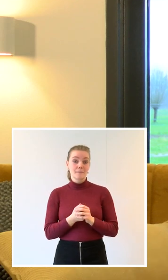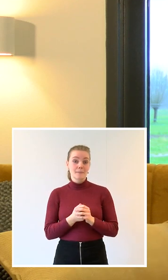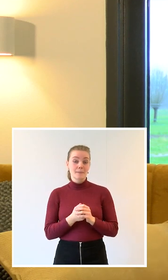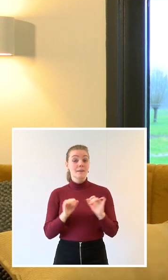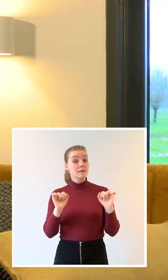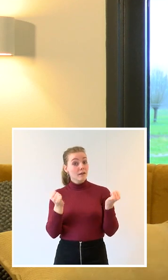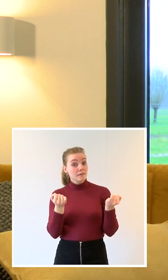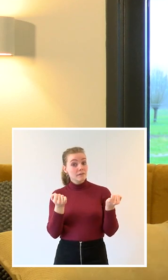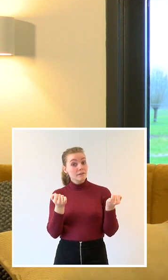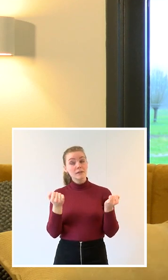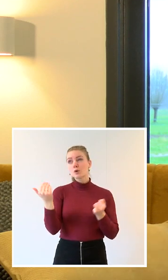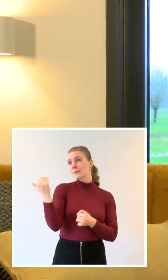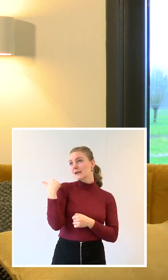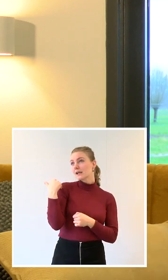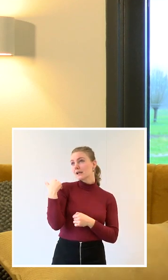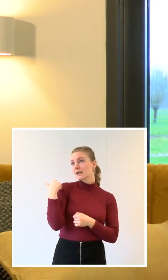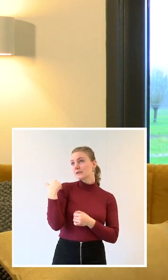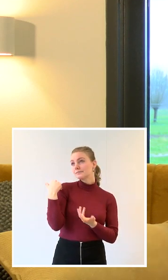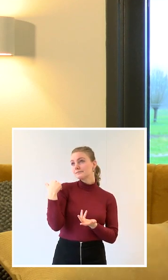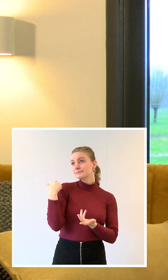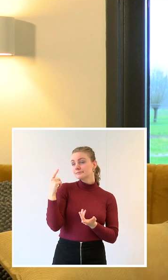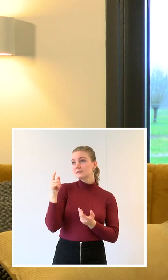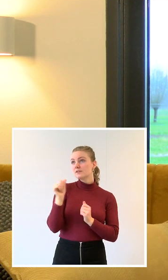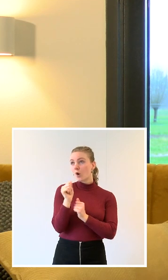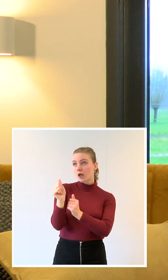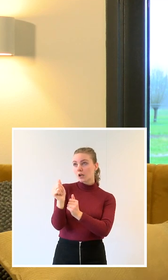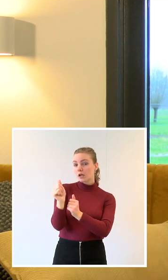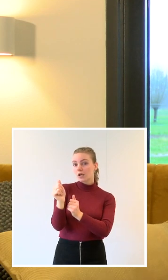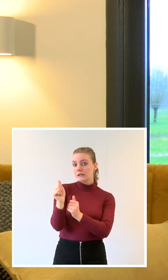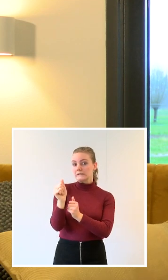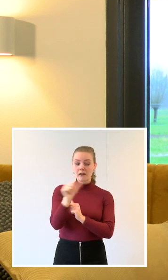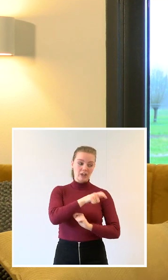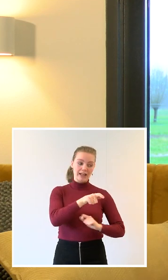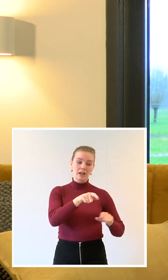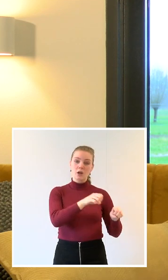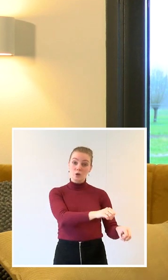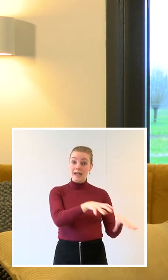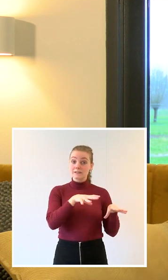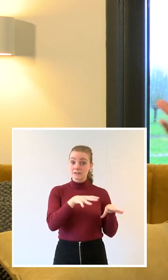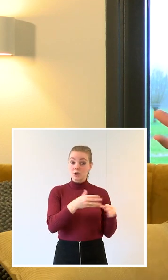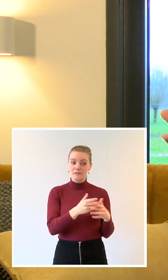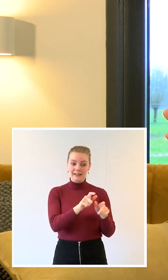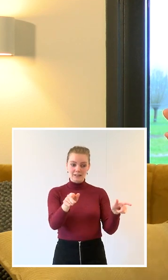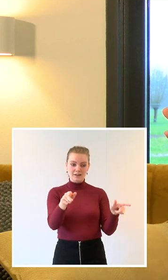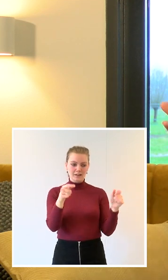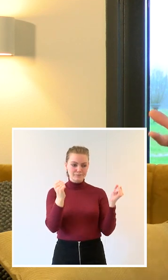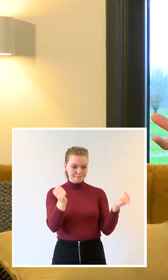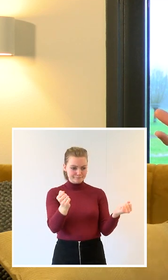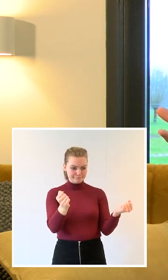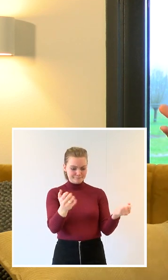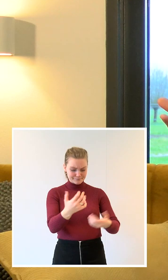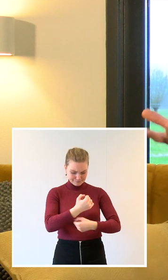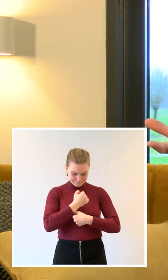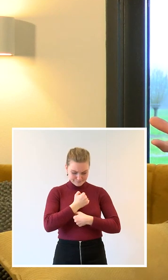daarvoor dingen moet loslaten. Of dat je daardoor dingen waaraan je vasthoudt of die je belangrijk vindt voor jezelf, dat je die hebt weg te geven. Je